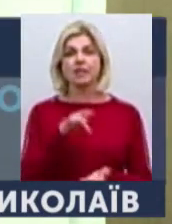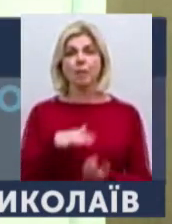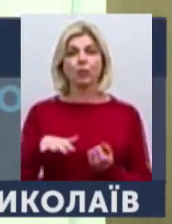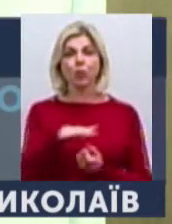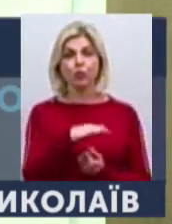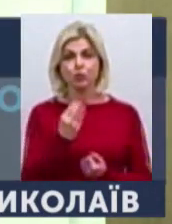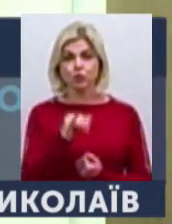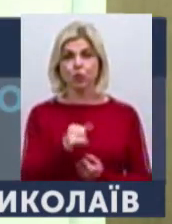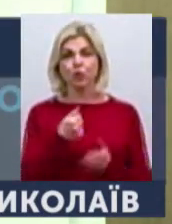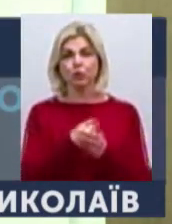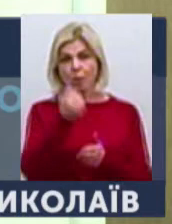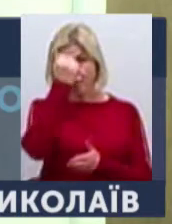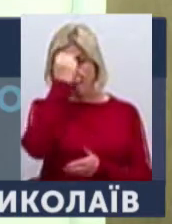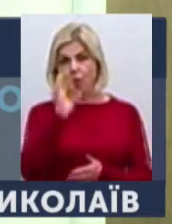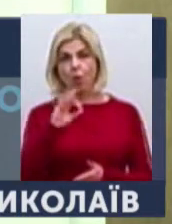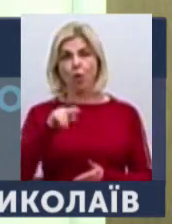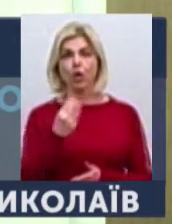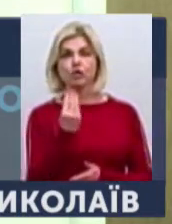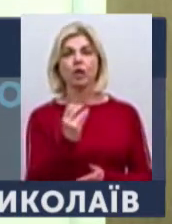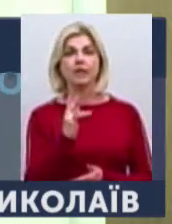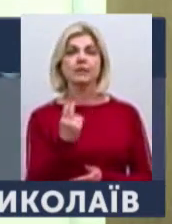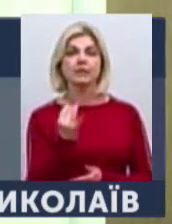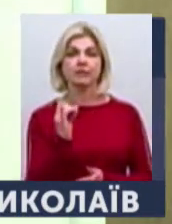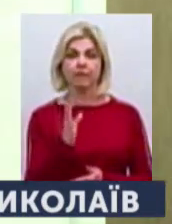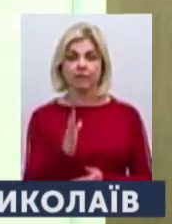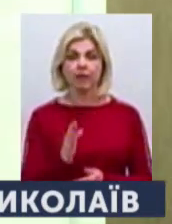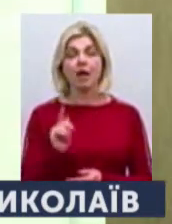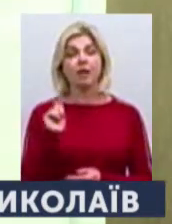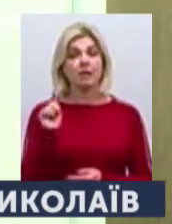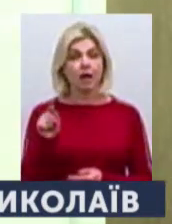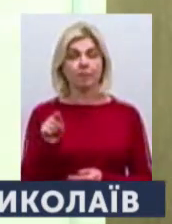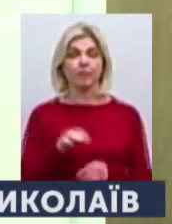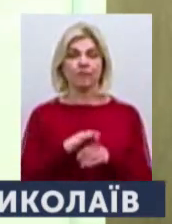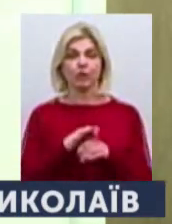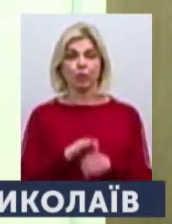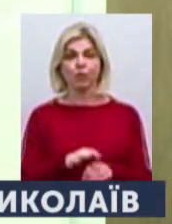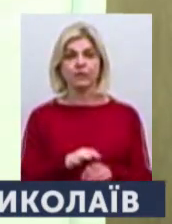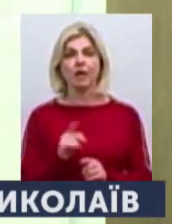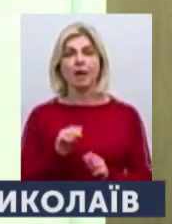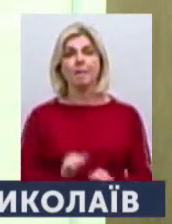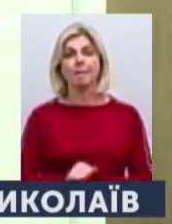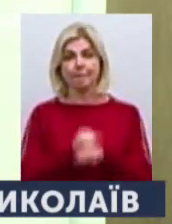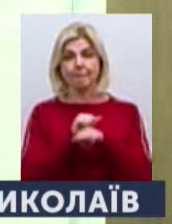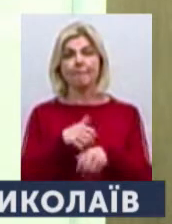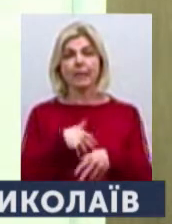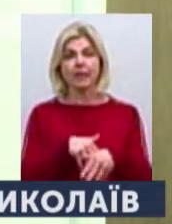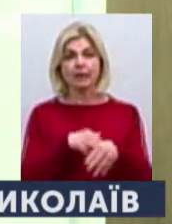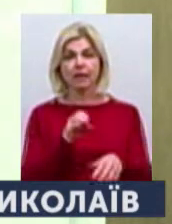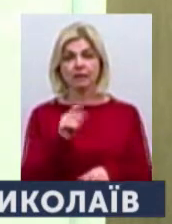до пам'ятника Ольшанців. Там у них відбувся мітинг, я так розумію,